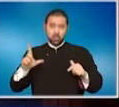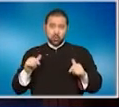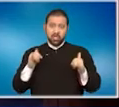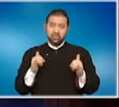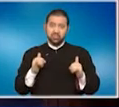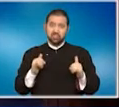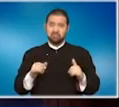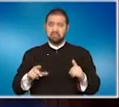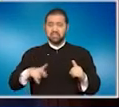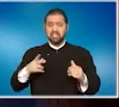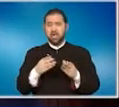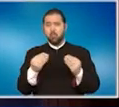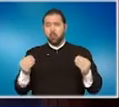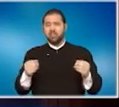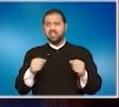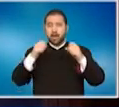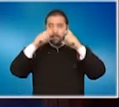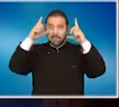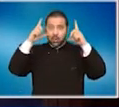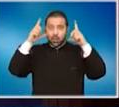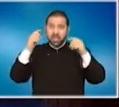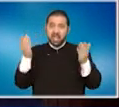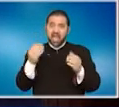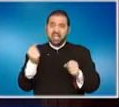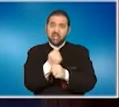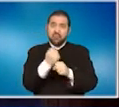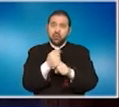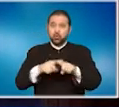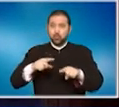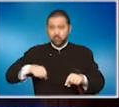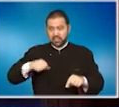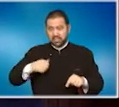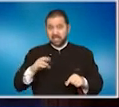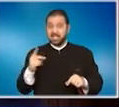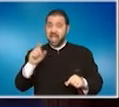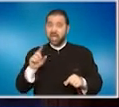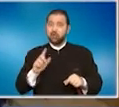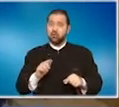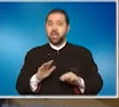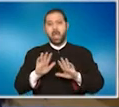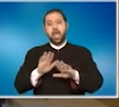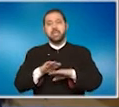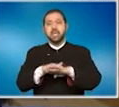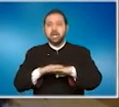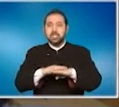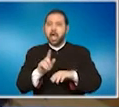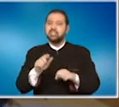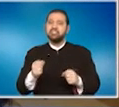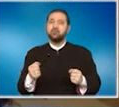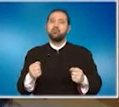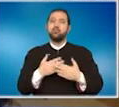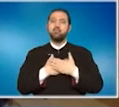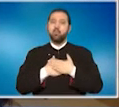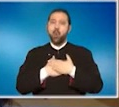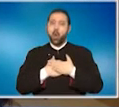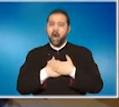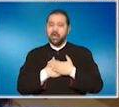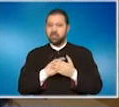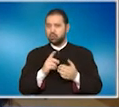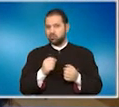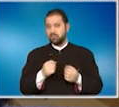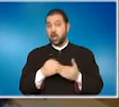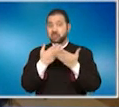cu, au fost răsunătoare, dar nu i-au scutit de a doua moarte. Mai mult decât atât, nu i-au scutit nici de un răspuns al vieții pe